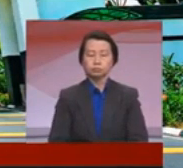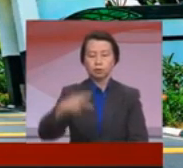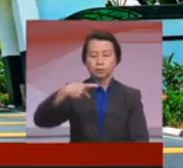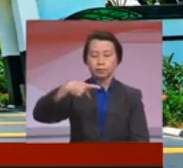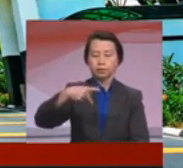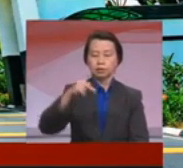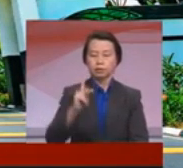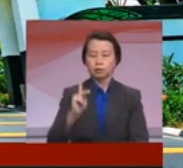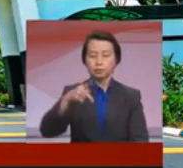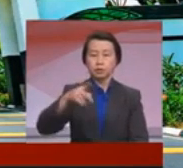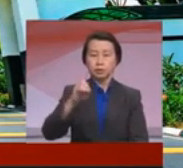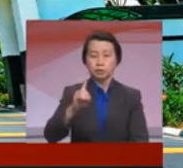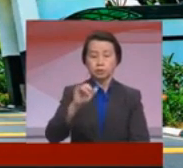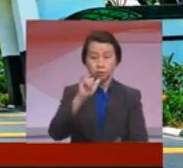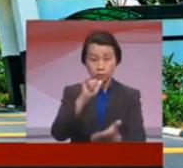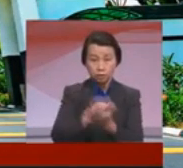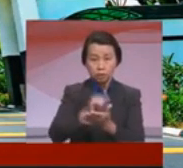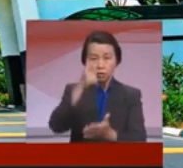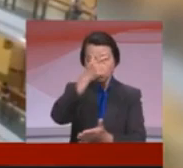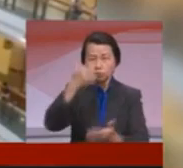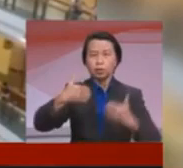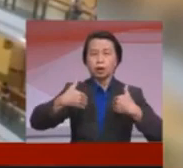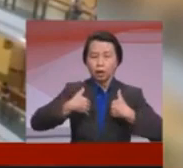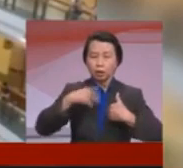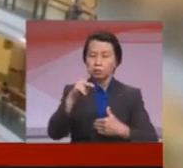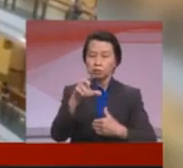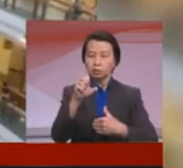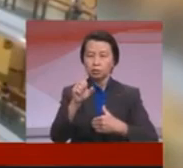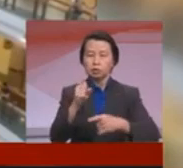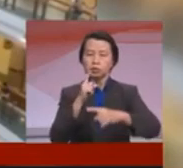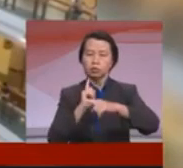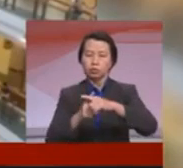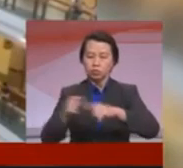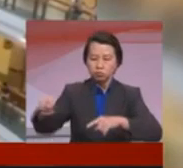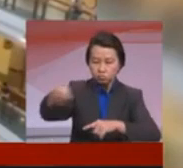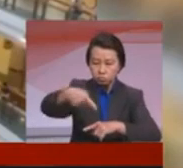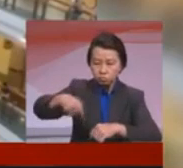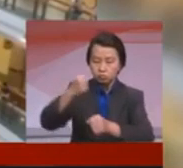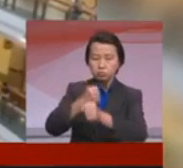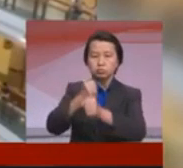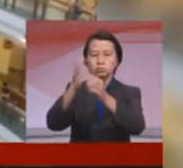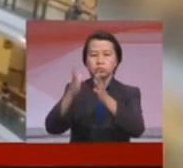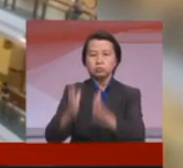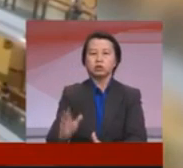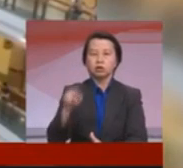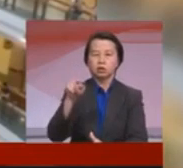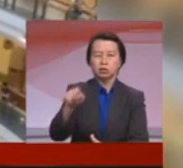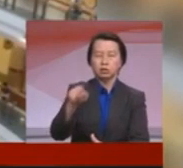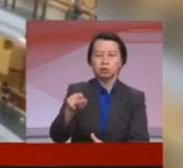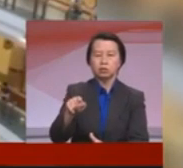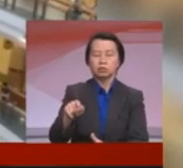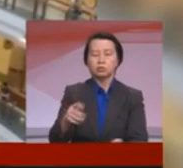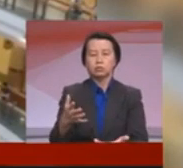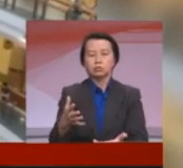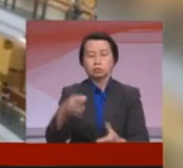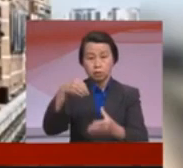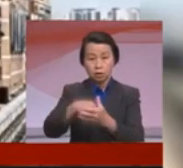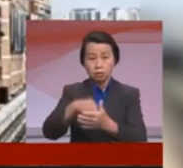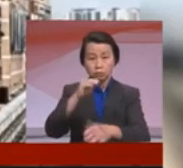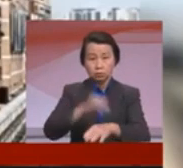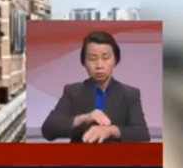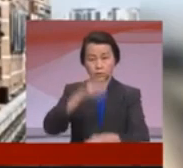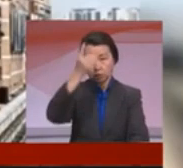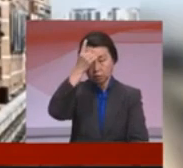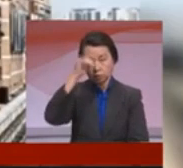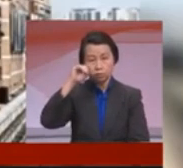Pelaksanaan PKPD itu susulan terdapat kes positif dalam kalangan pekerja Tropicana Corporation Berhad. Dalam pada itu,